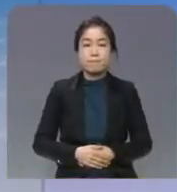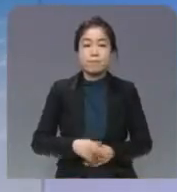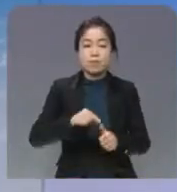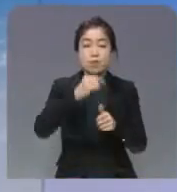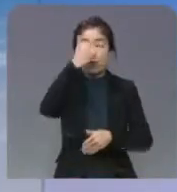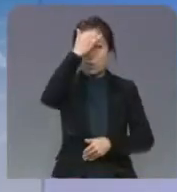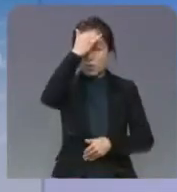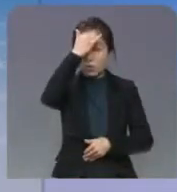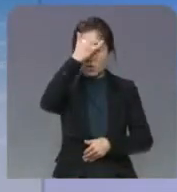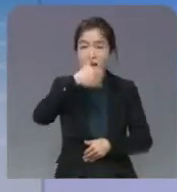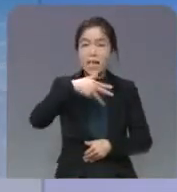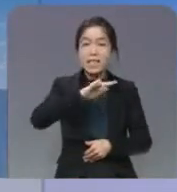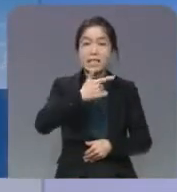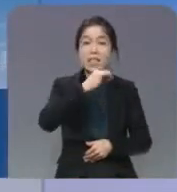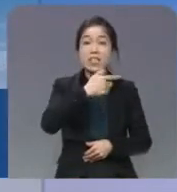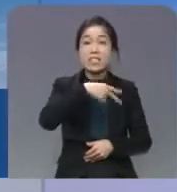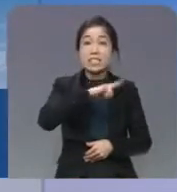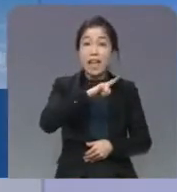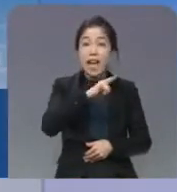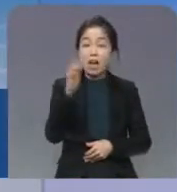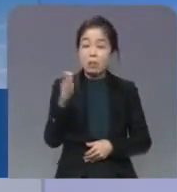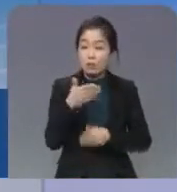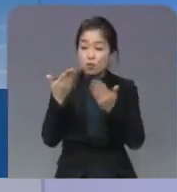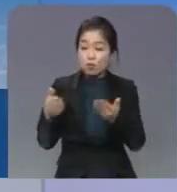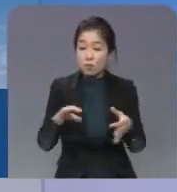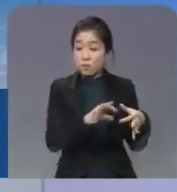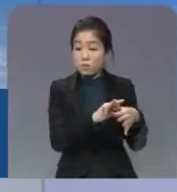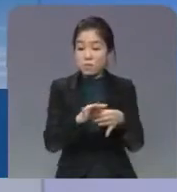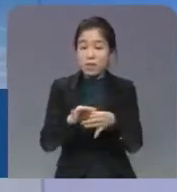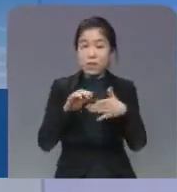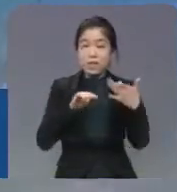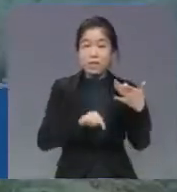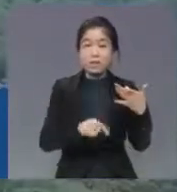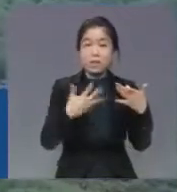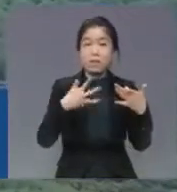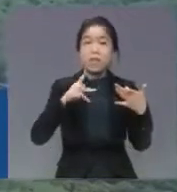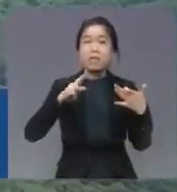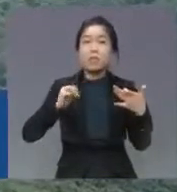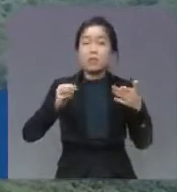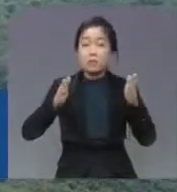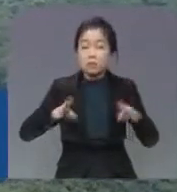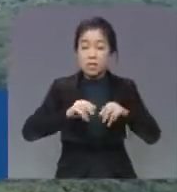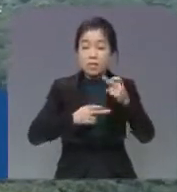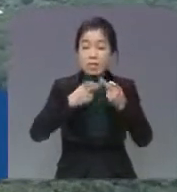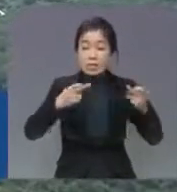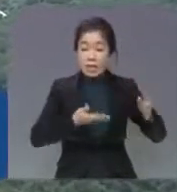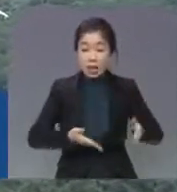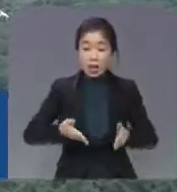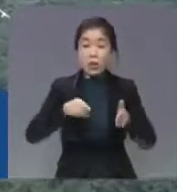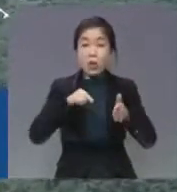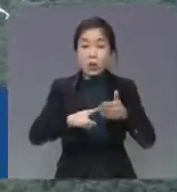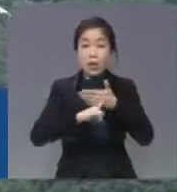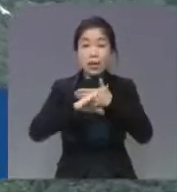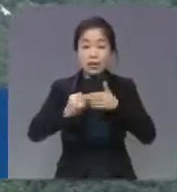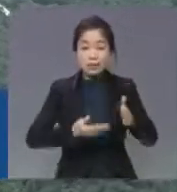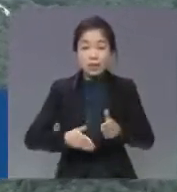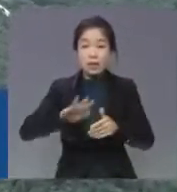구례군 광희면 전은사에서 도계 쉼터를 잇는 19.8km 구간의 지리산 도로가